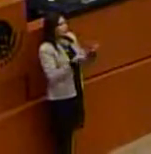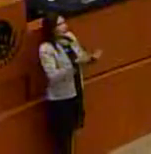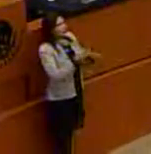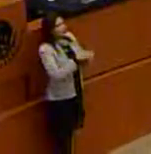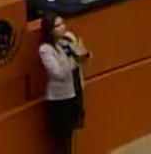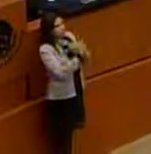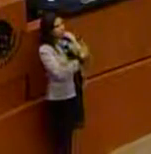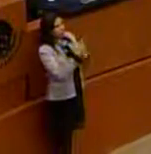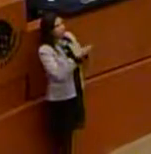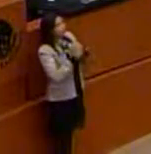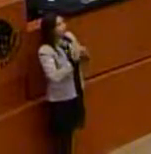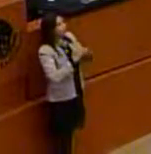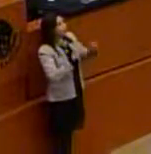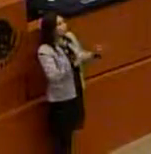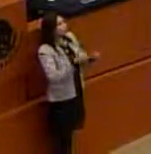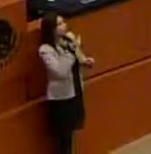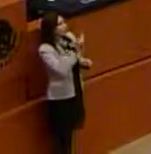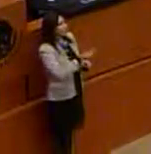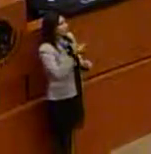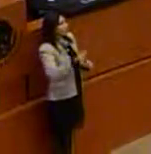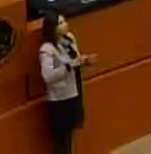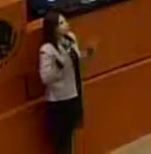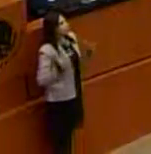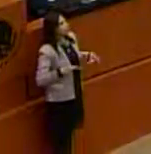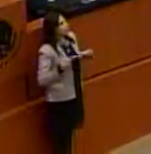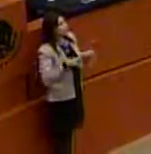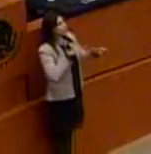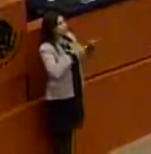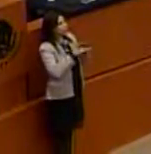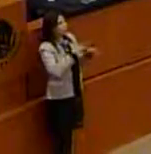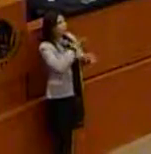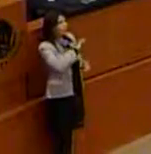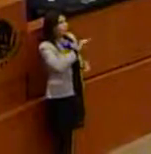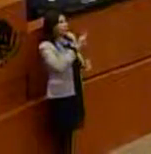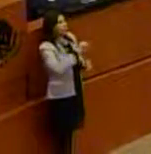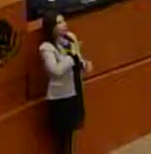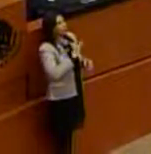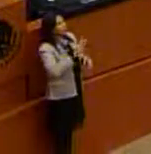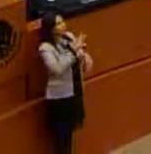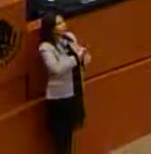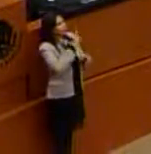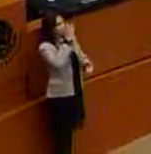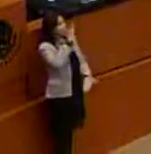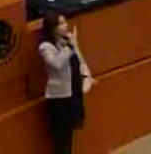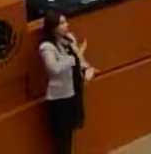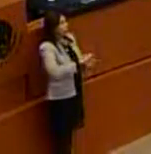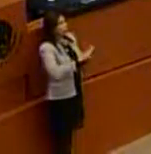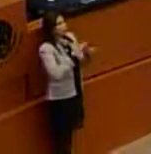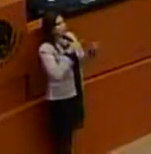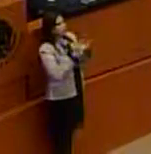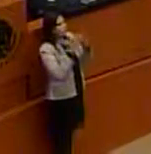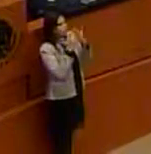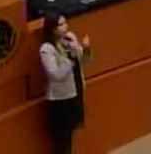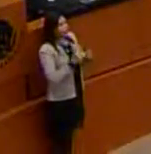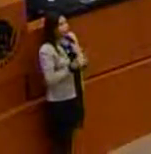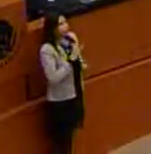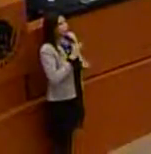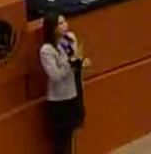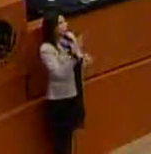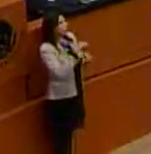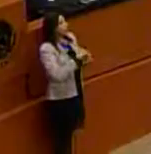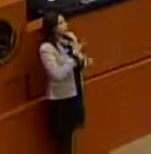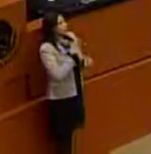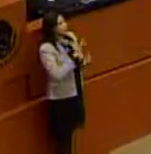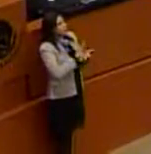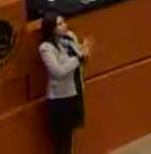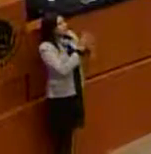RBI permet à une économie de fonctionner avec moins de croissance et moins d'emplois. Il permet ainsi une transition naturelle vers un